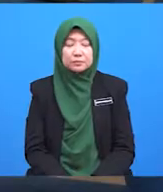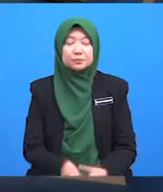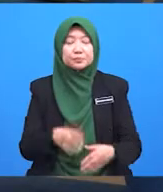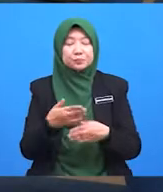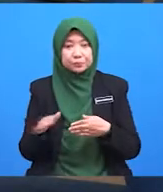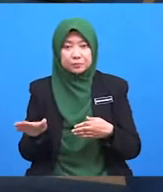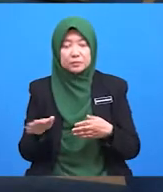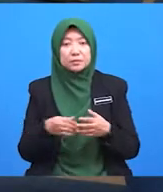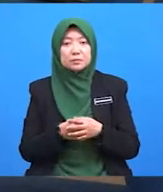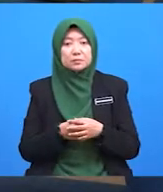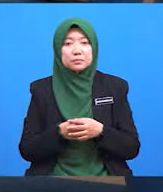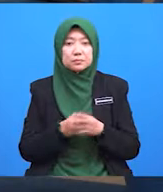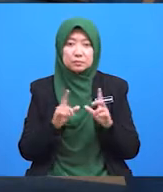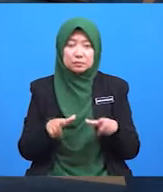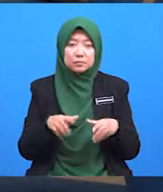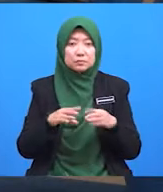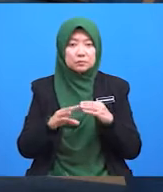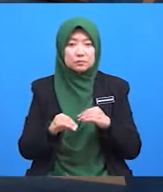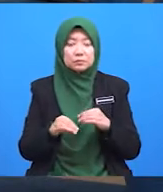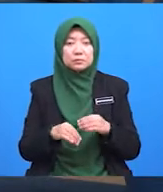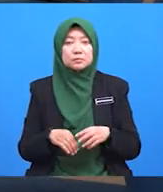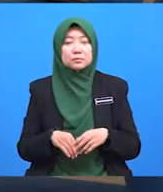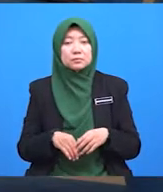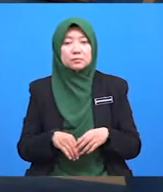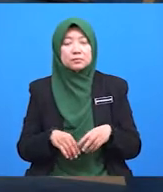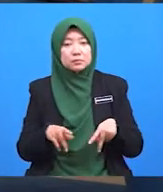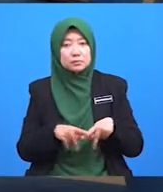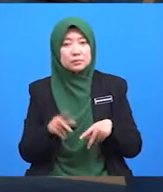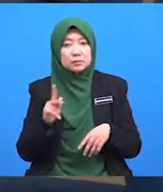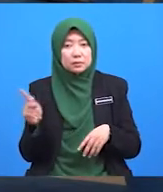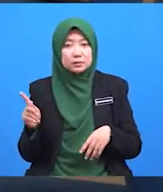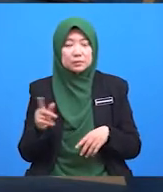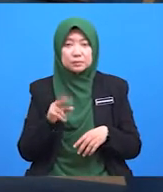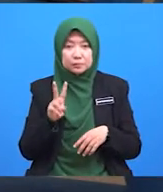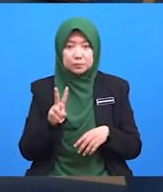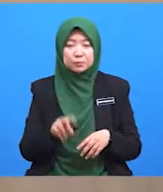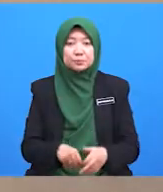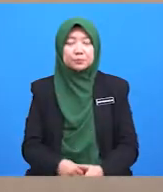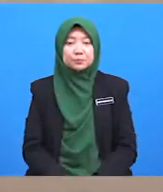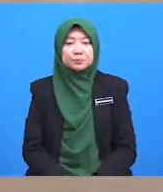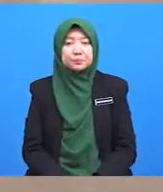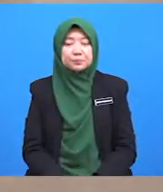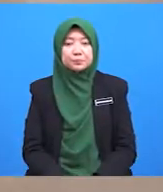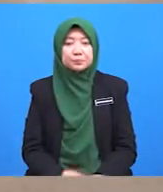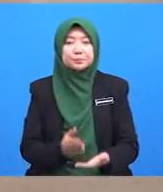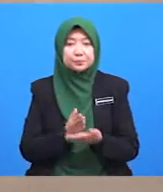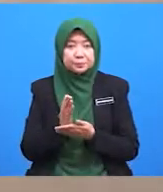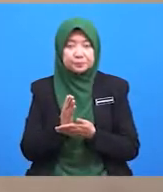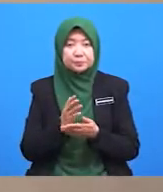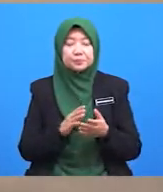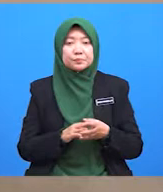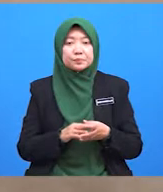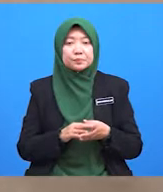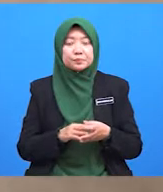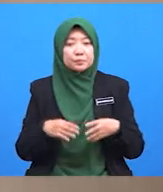Kemudian pasangkan pad pada bahagian peha kanan sebanyak 2 pad. Seterusnya, pada